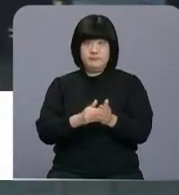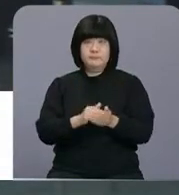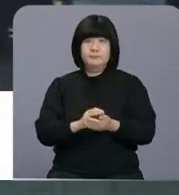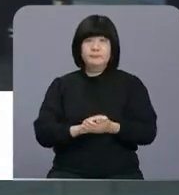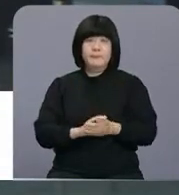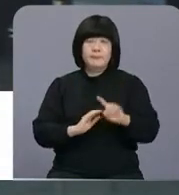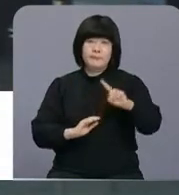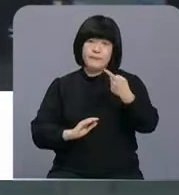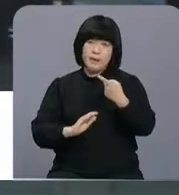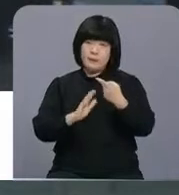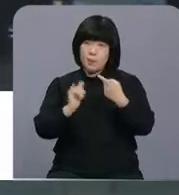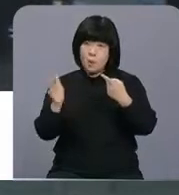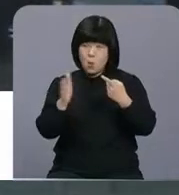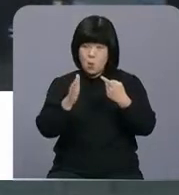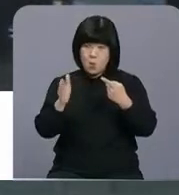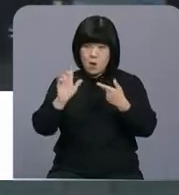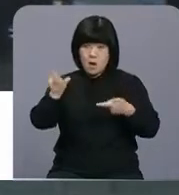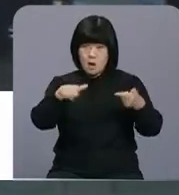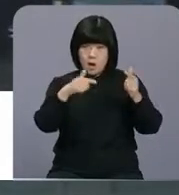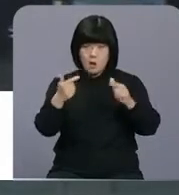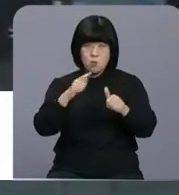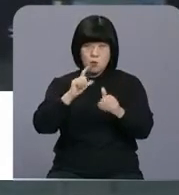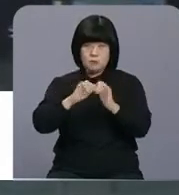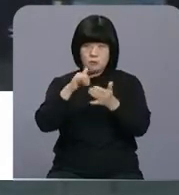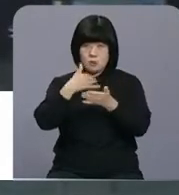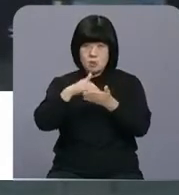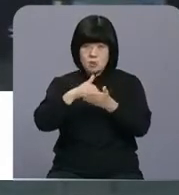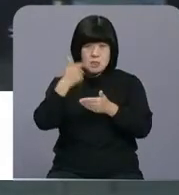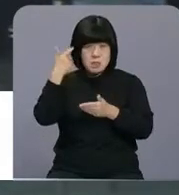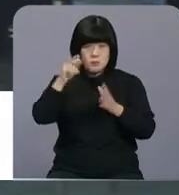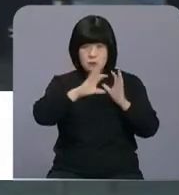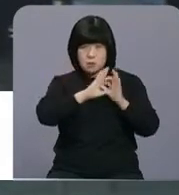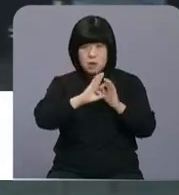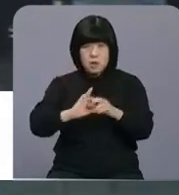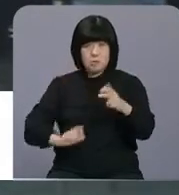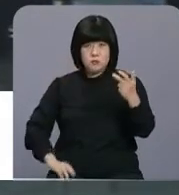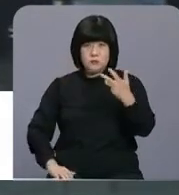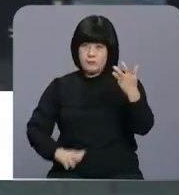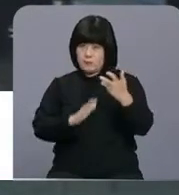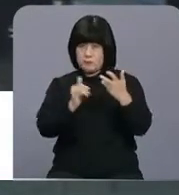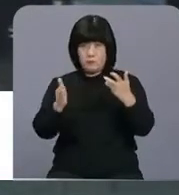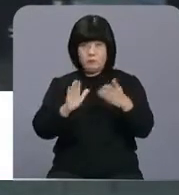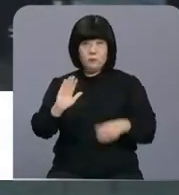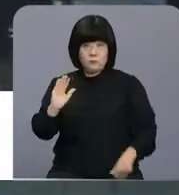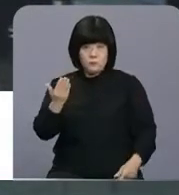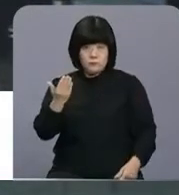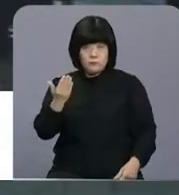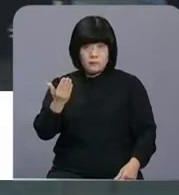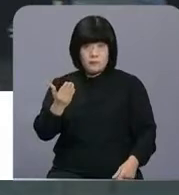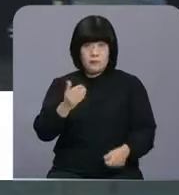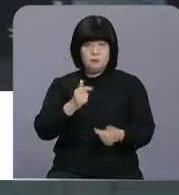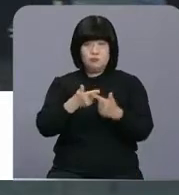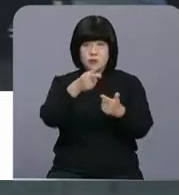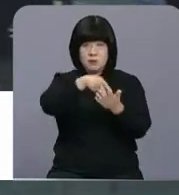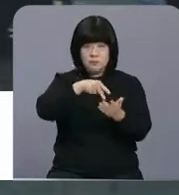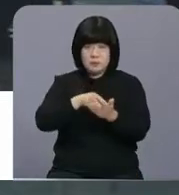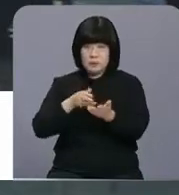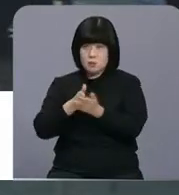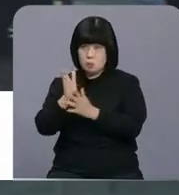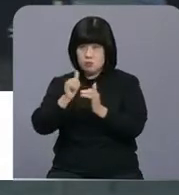100명으로 떨던 하루 확진 자 숫자가 일주일 연속 두 자리 수를 기록하고 있는 건데요 방역 당국과 전문가들은